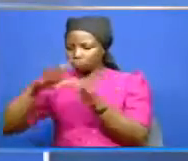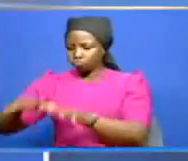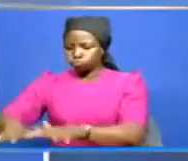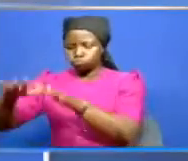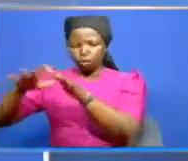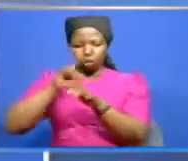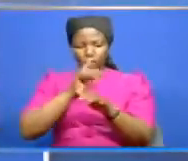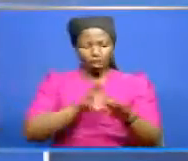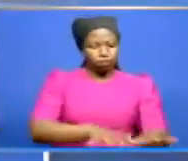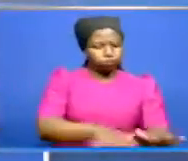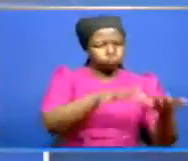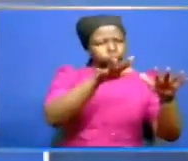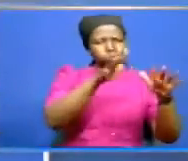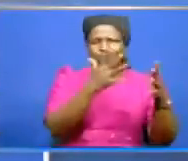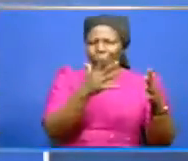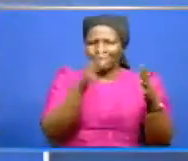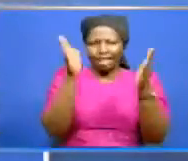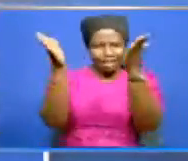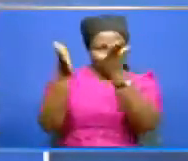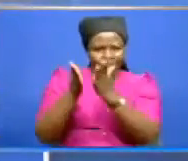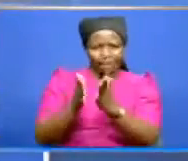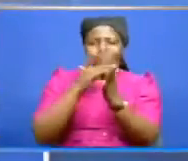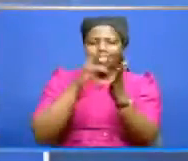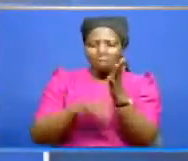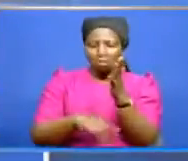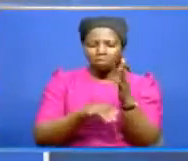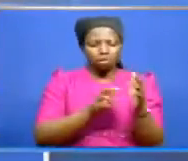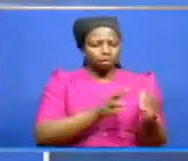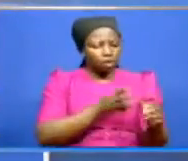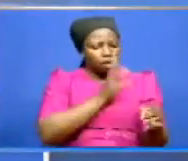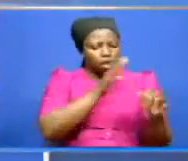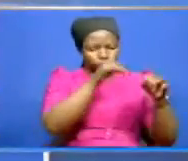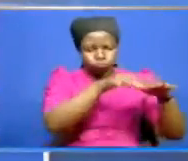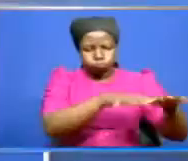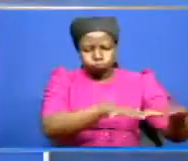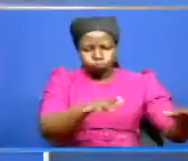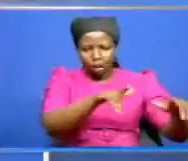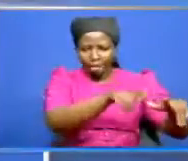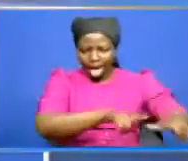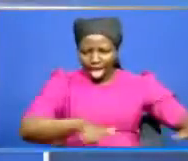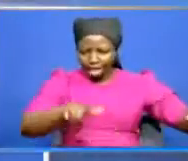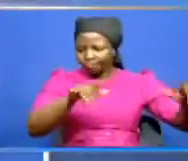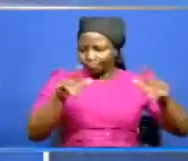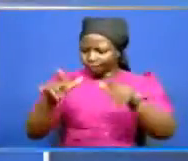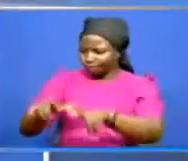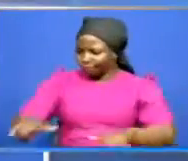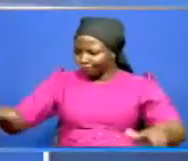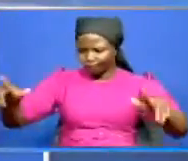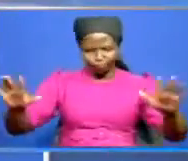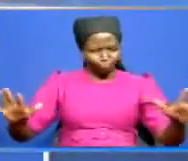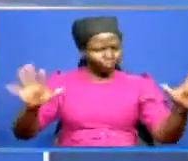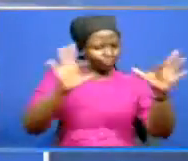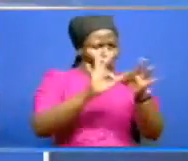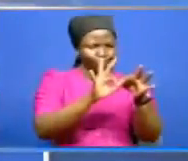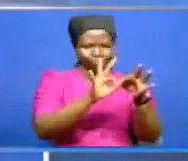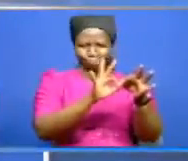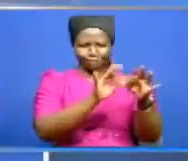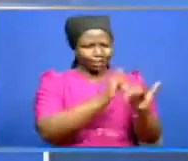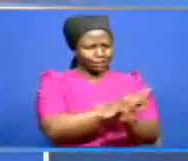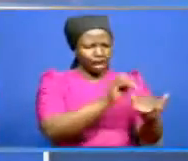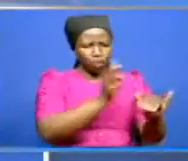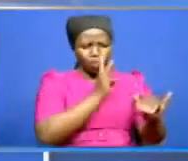Valley. Wataalamu wanasema kuwa kuungana kwa maziwa yenye maji ya chumvi na safi kutasababisha janga kubwa